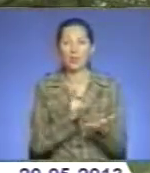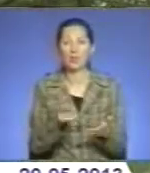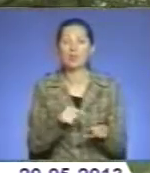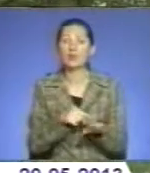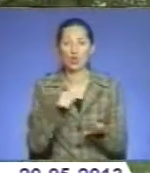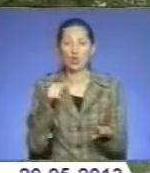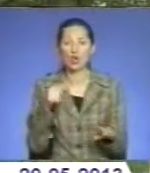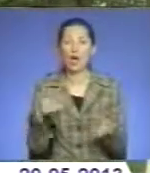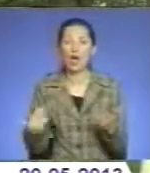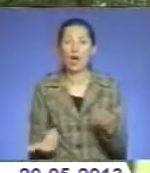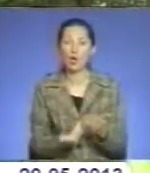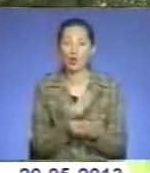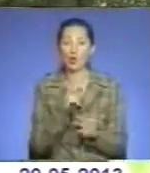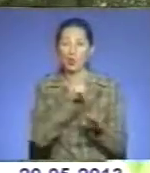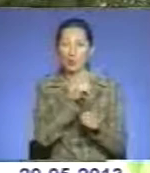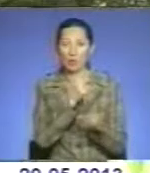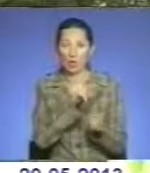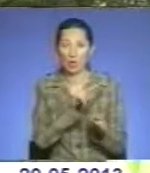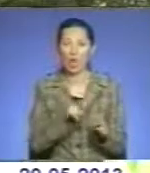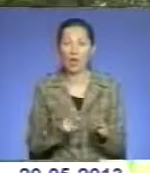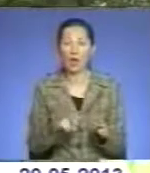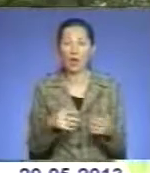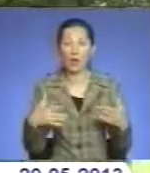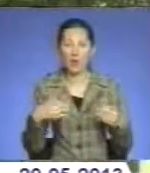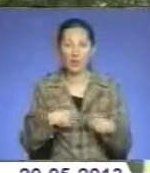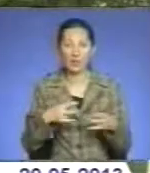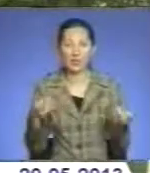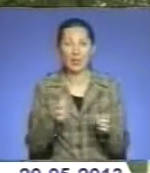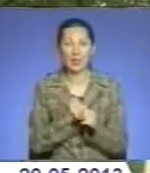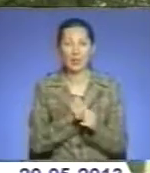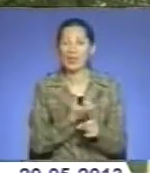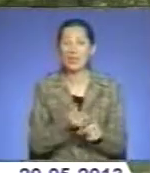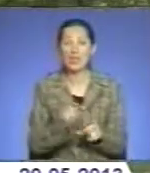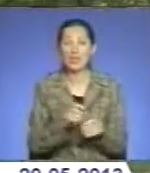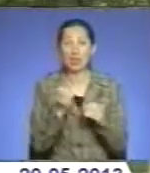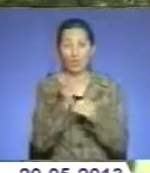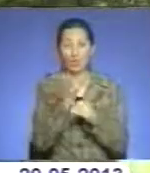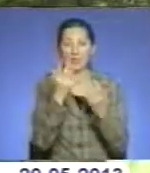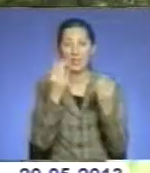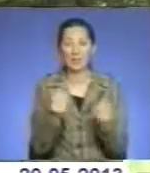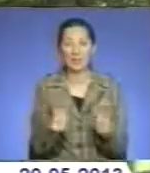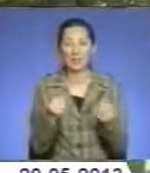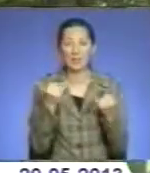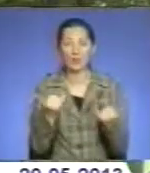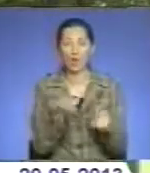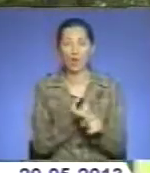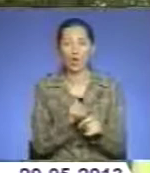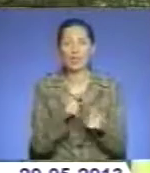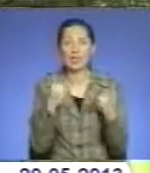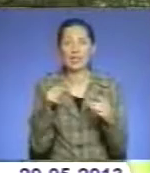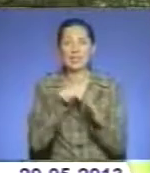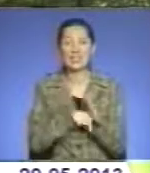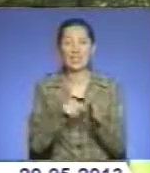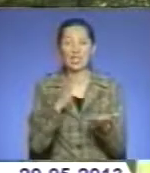відчуття, новітні спостереження, безумовно, це треба робити не більше 14 днів. Тепер дуже велике значення